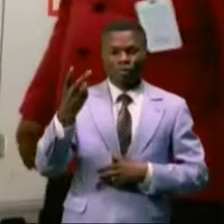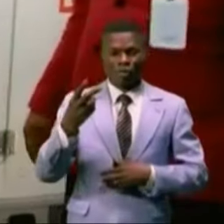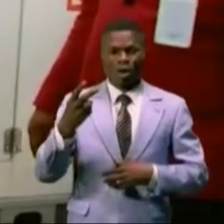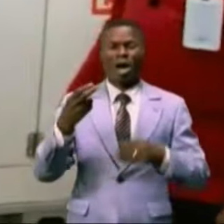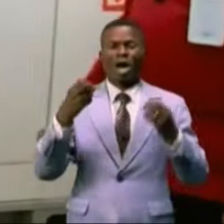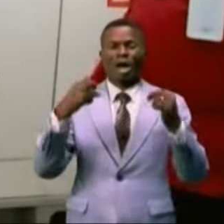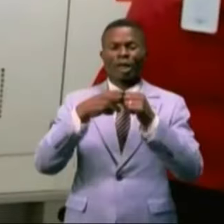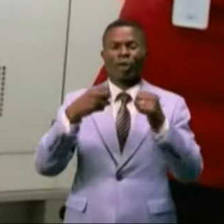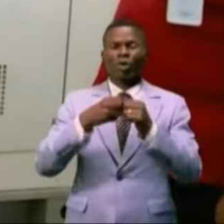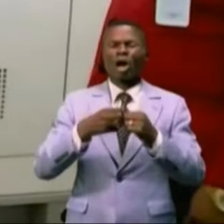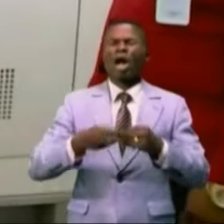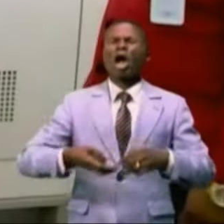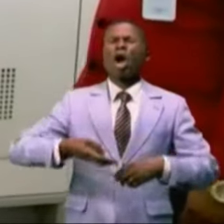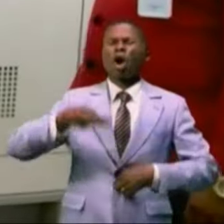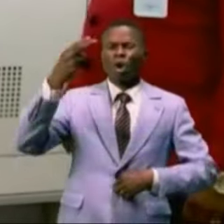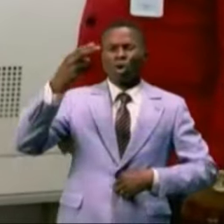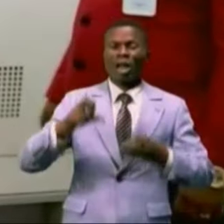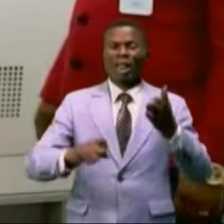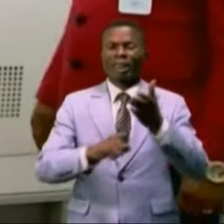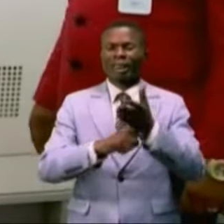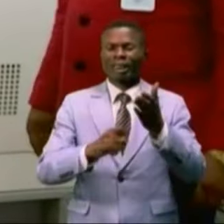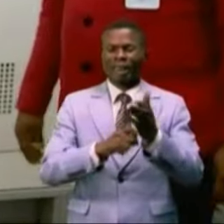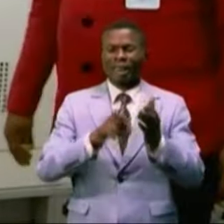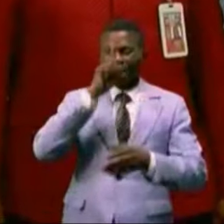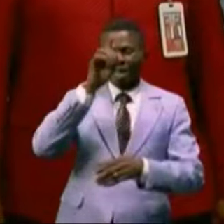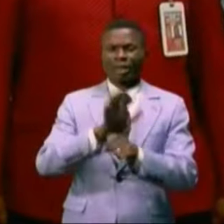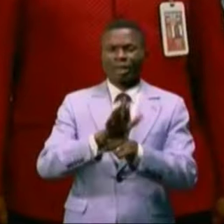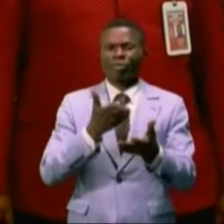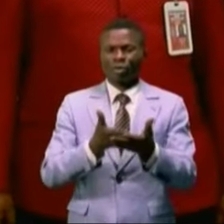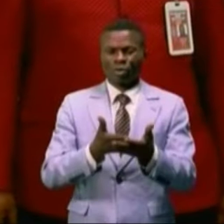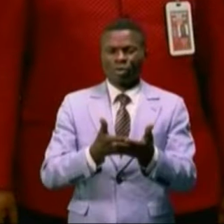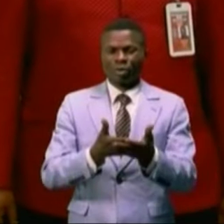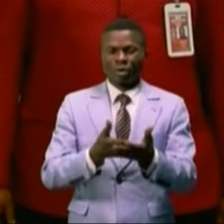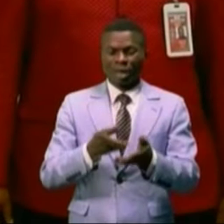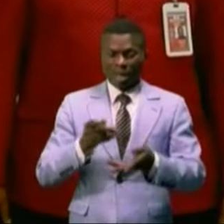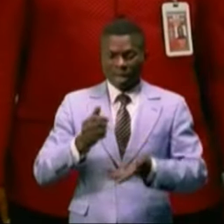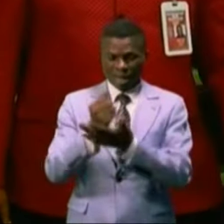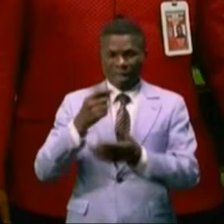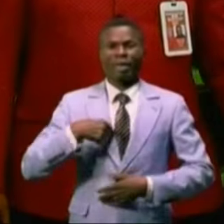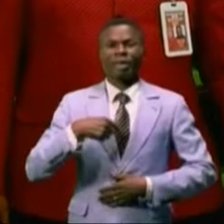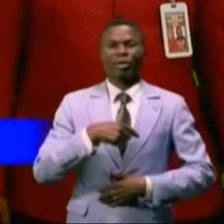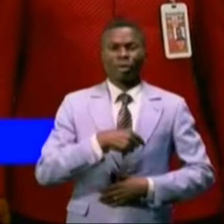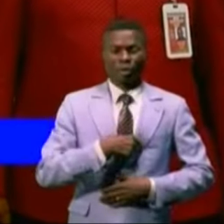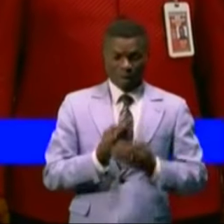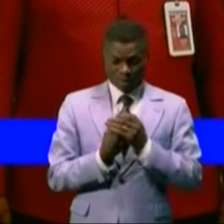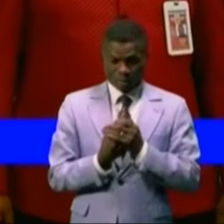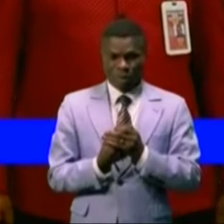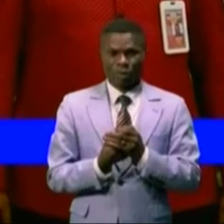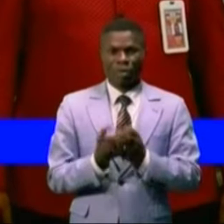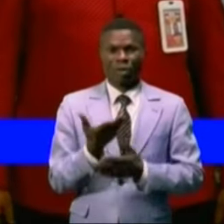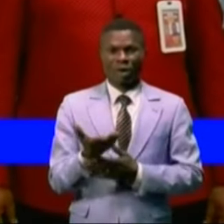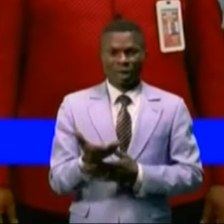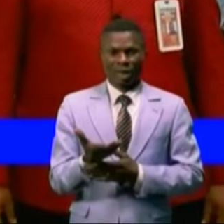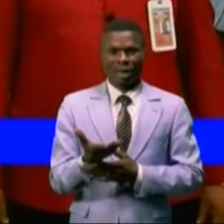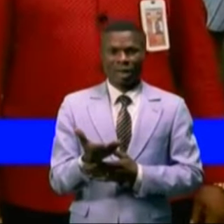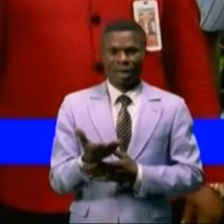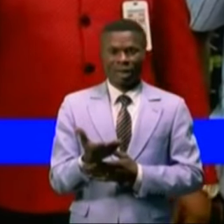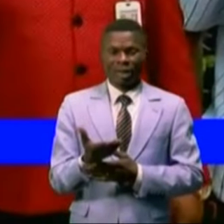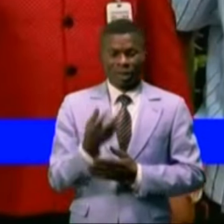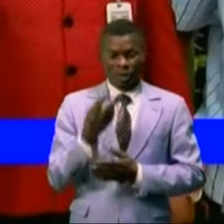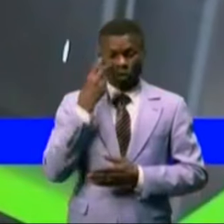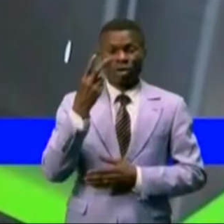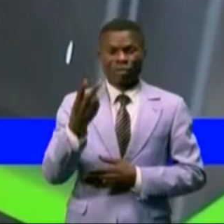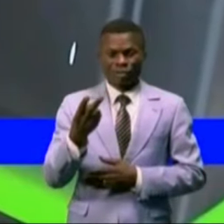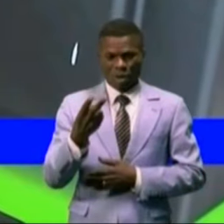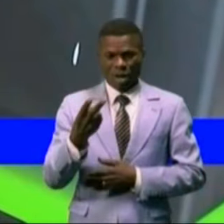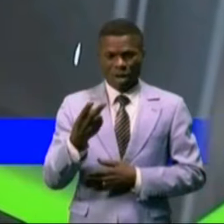de pointe, cette technologie intelligente qui nous permettra, d'ici peu, je crois qu'on